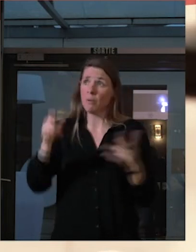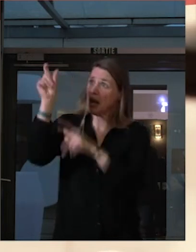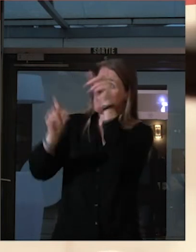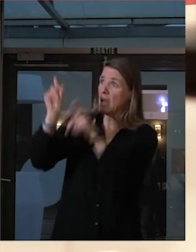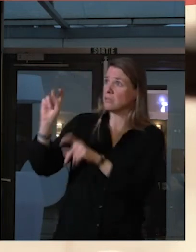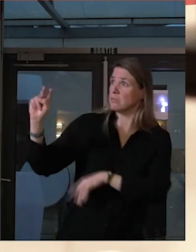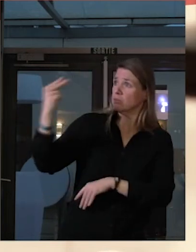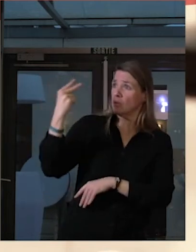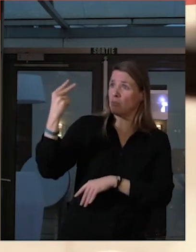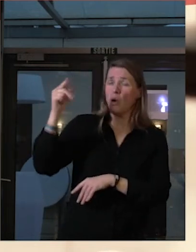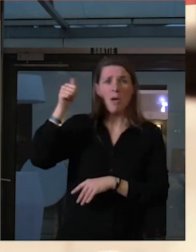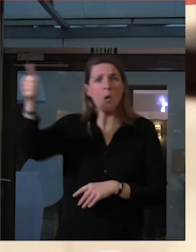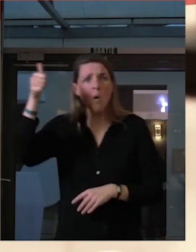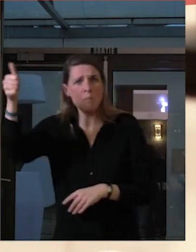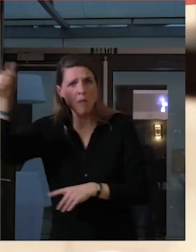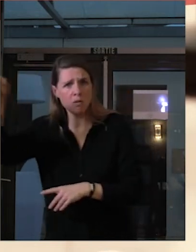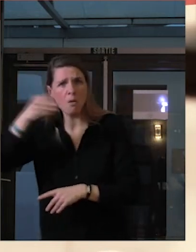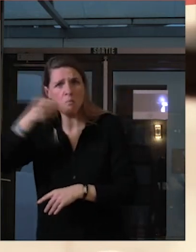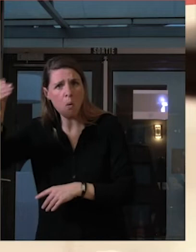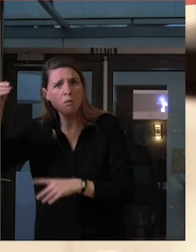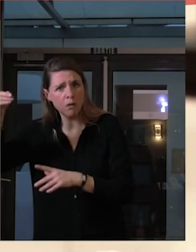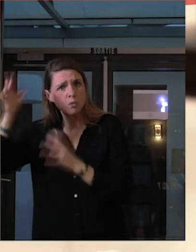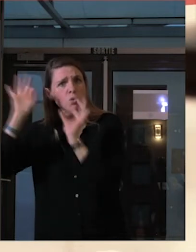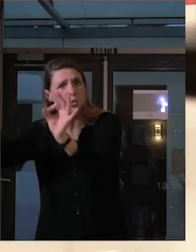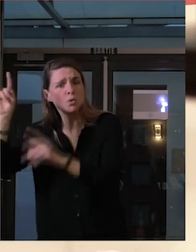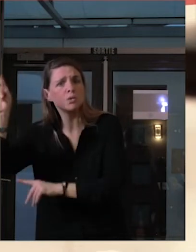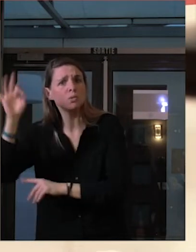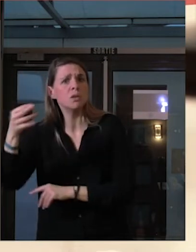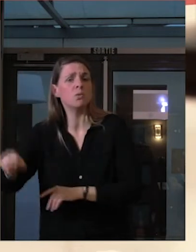je ne le suis pas le sont, eux, légitimes? Je ne sais pas.